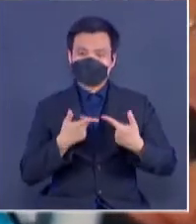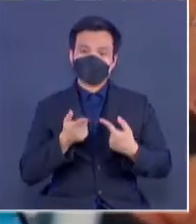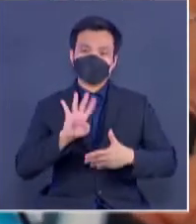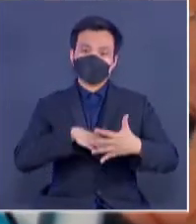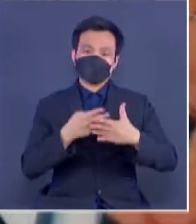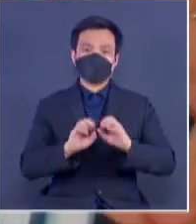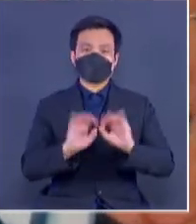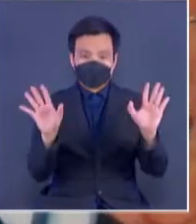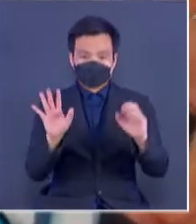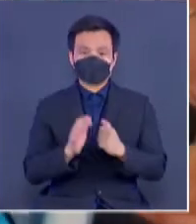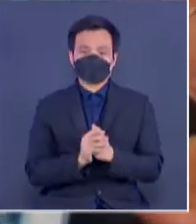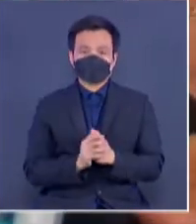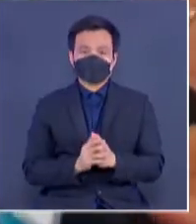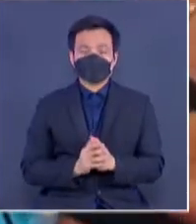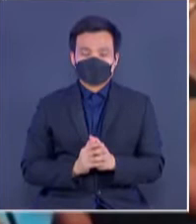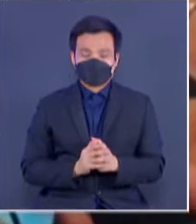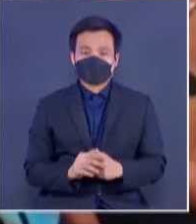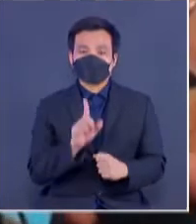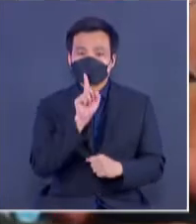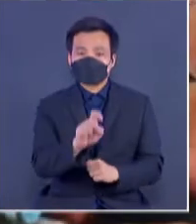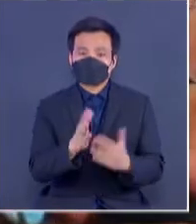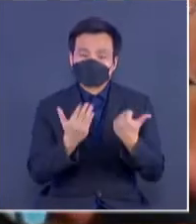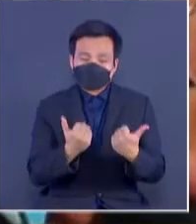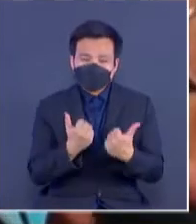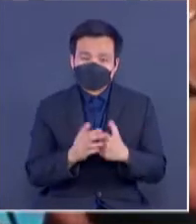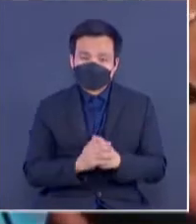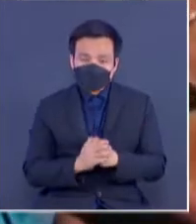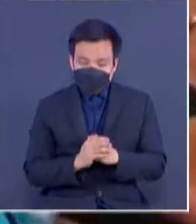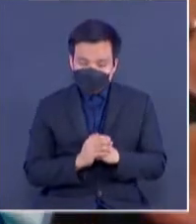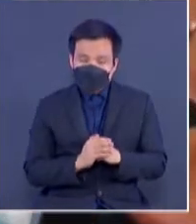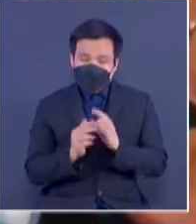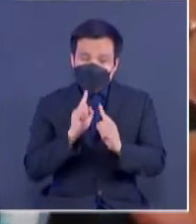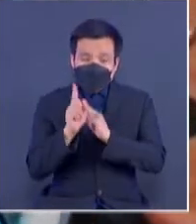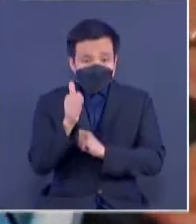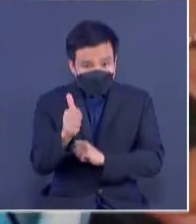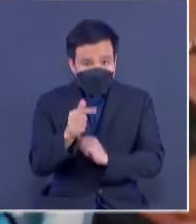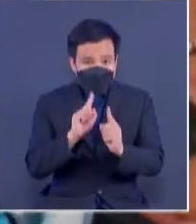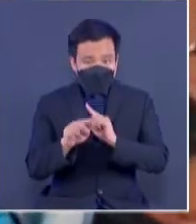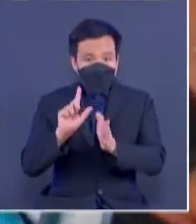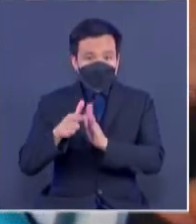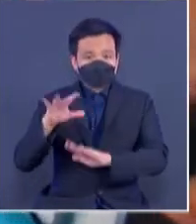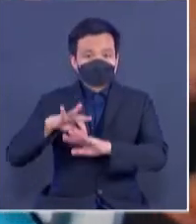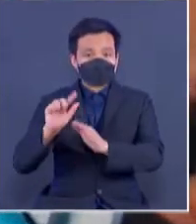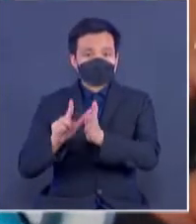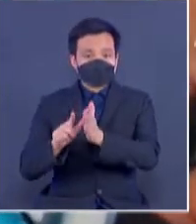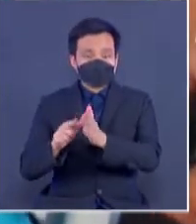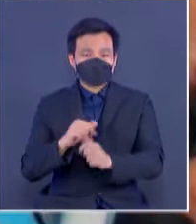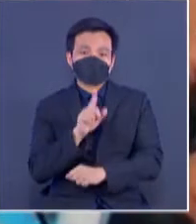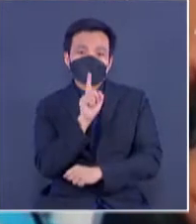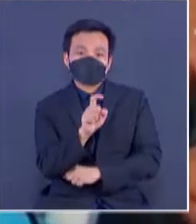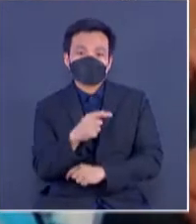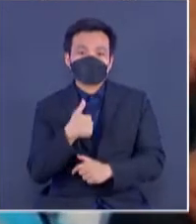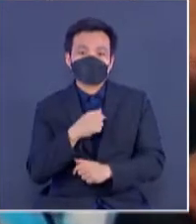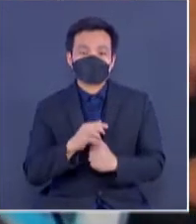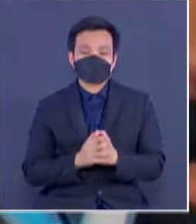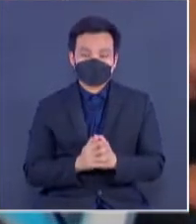งานร่วมกับรัฐบาลแล้ว ตอนนี้สนิทใจ 100% หรือยังครับที่จะทำงานร่วมกับร้อยเอกธรรมนัส ใครสนิทใจถามไป